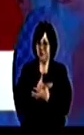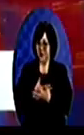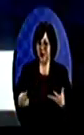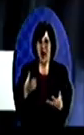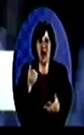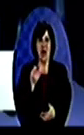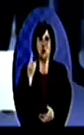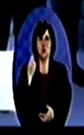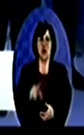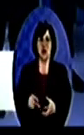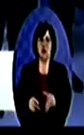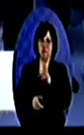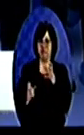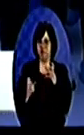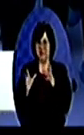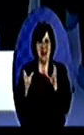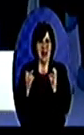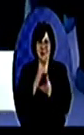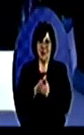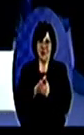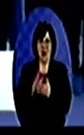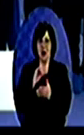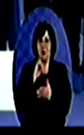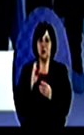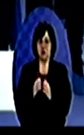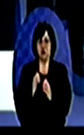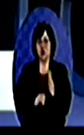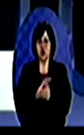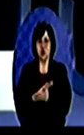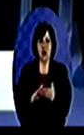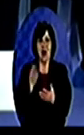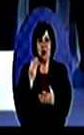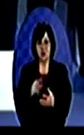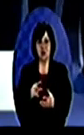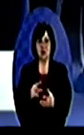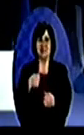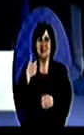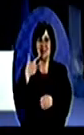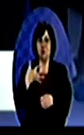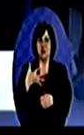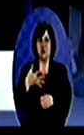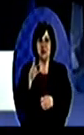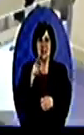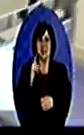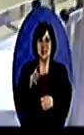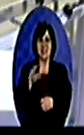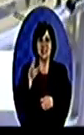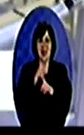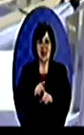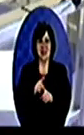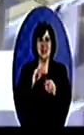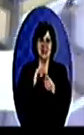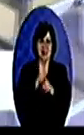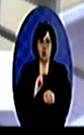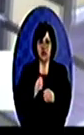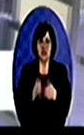дараагийн шатлалд хүргэх ёстой. Шинэ ариутгалын тасаг нь нийт 5 дамжлагаар ариутгах горимтой юм байна. За энэ болохоор одоо